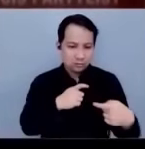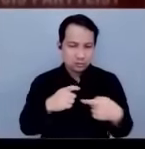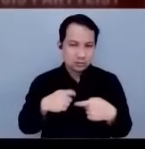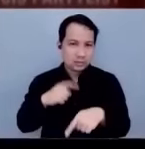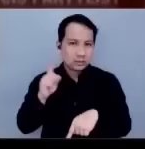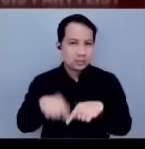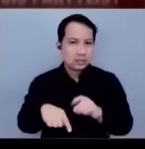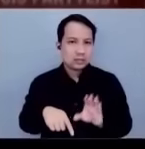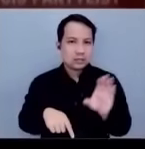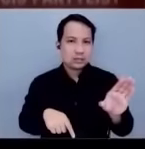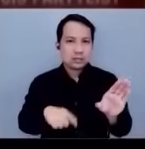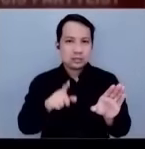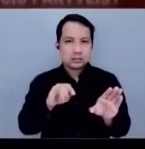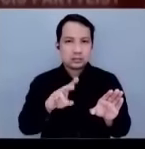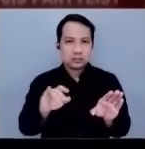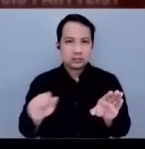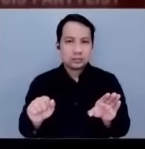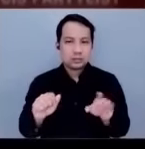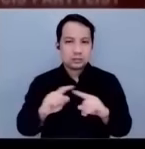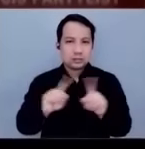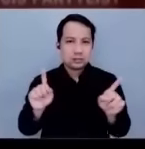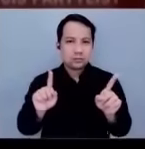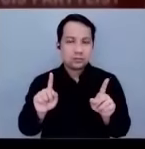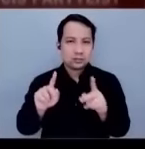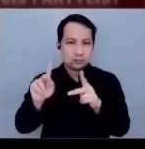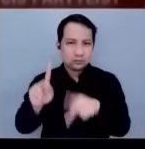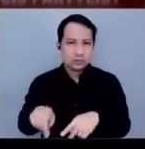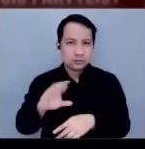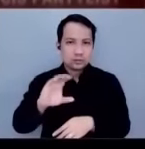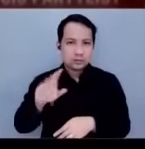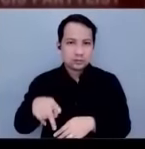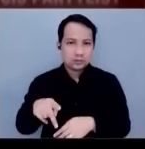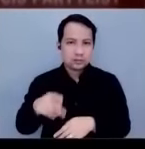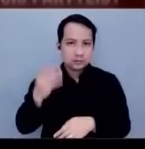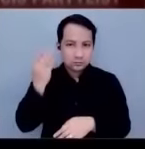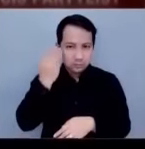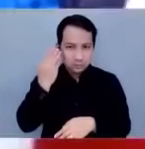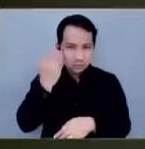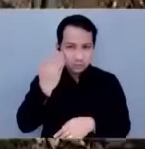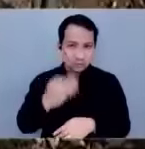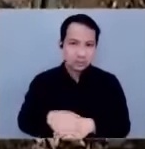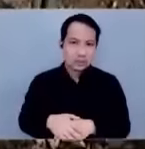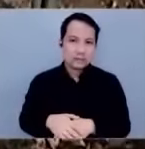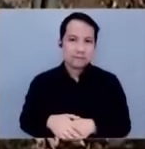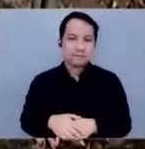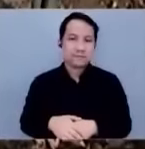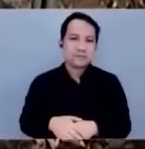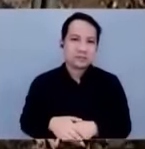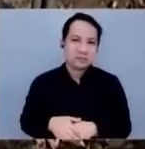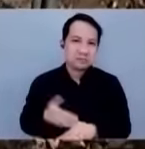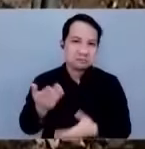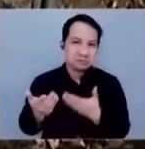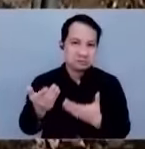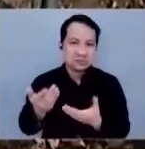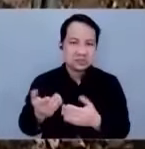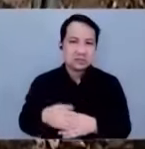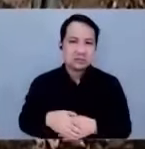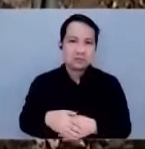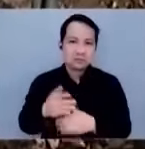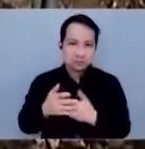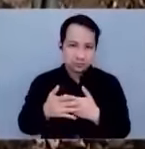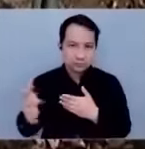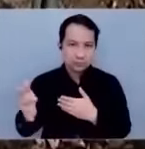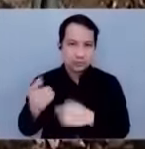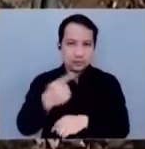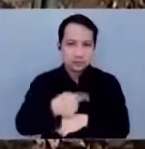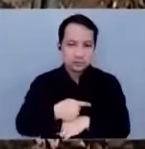si tita yung may hawak ng telepono po o yung cellphone. Nagpapanggap na lang. Opo, opo. Ganon. Sa paglipas ng mga araw,